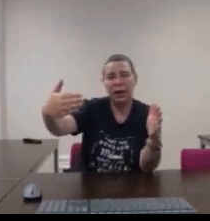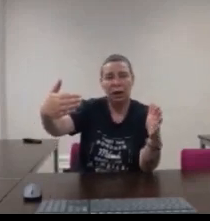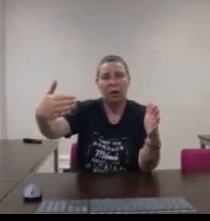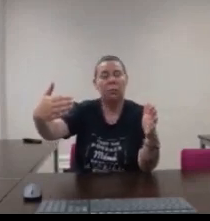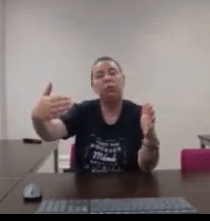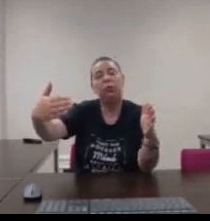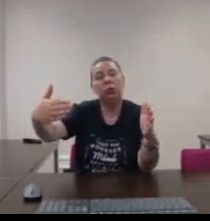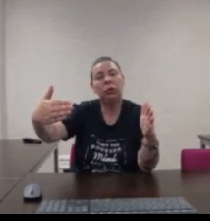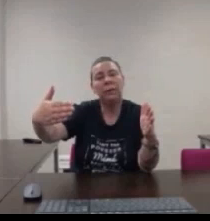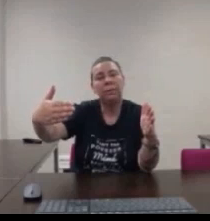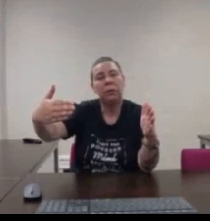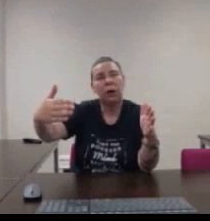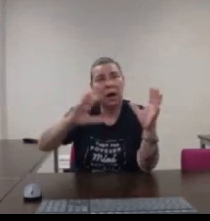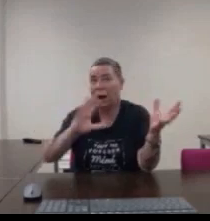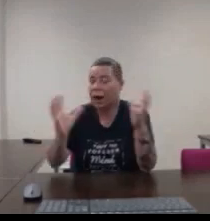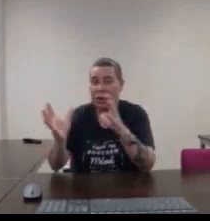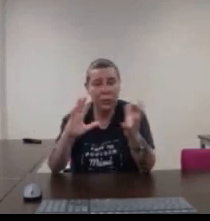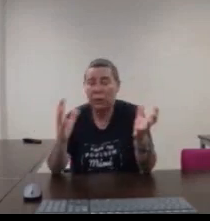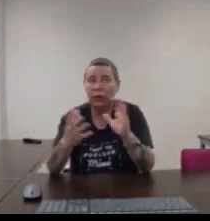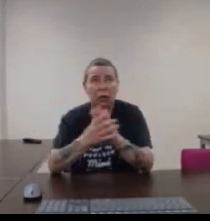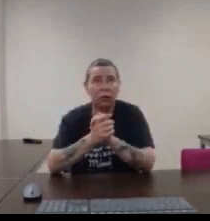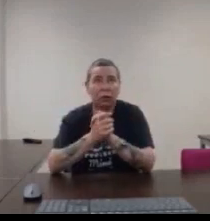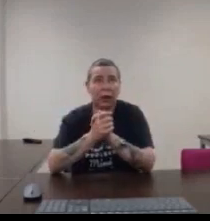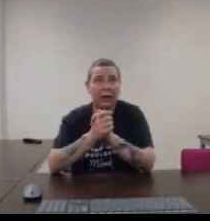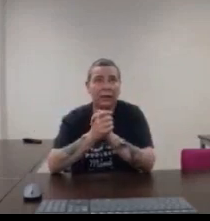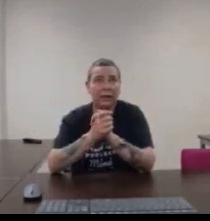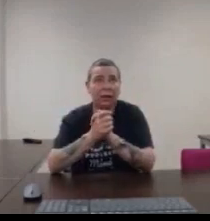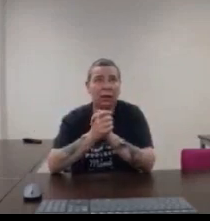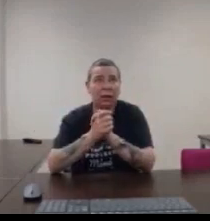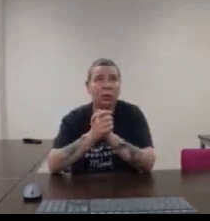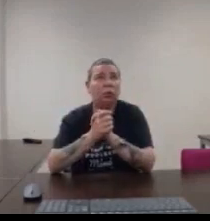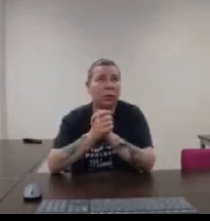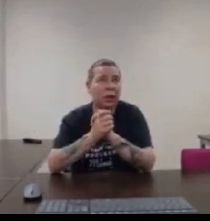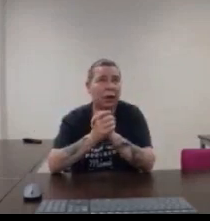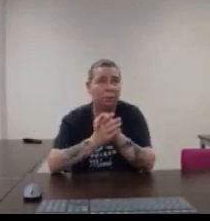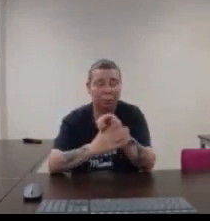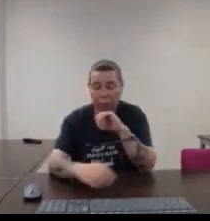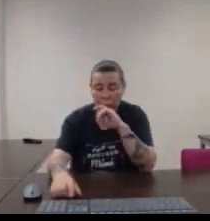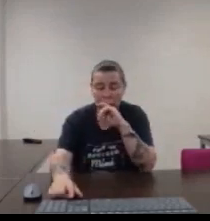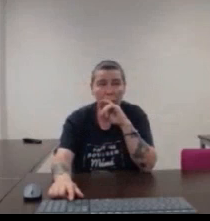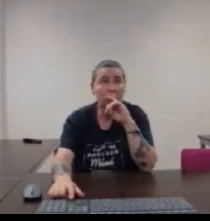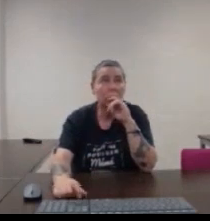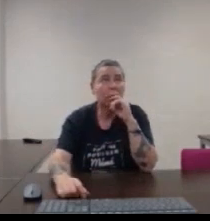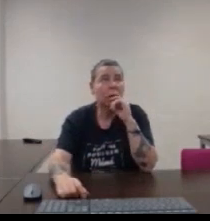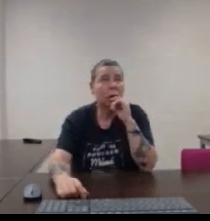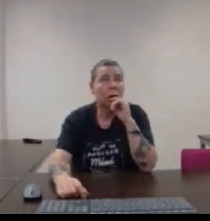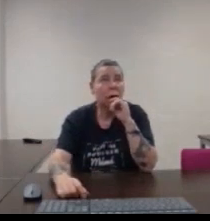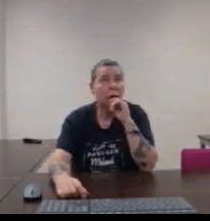à coller, mais un peu plus sur le côté. Voilà, à ajuster aussi en fonction de l'activité et du besoin de chacun.